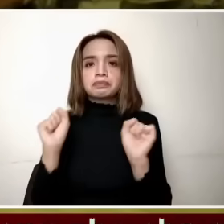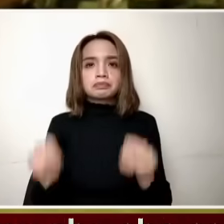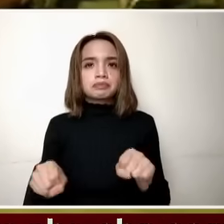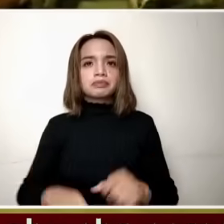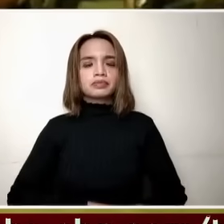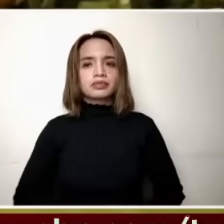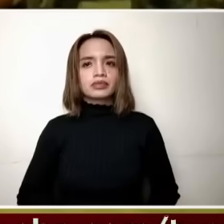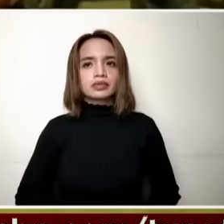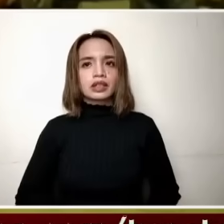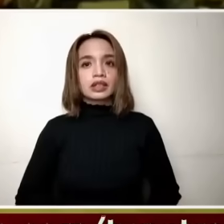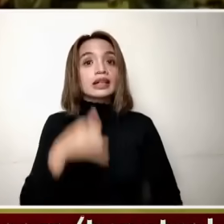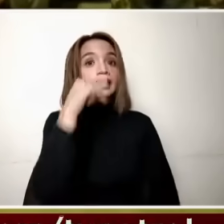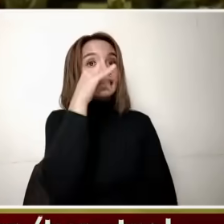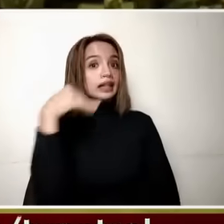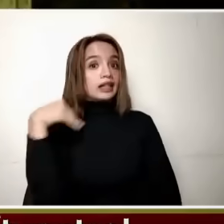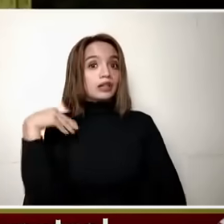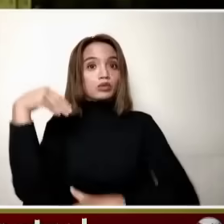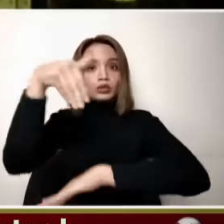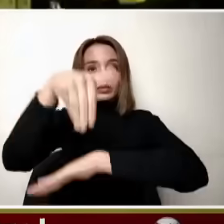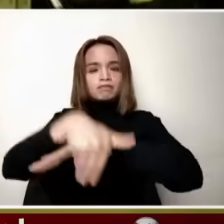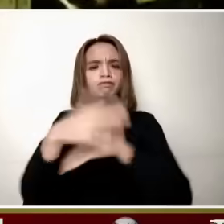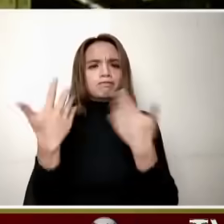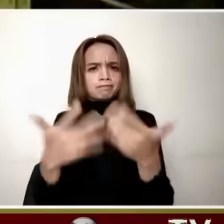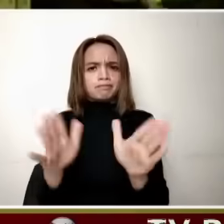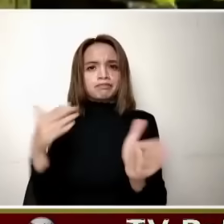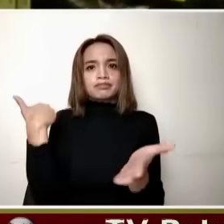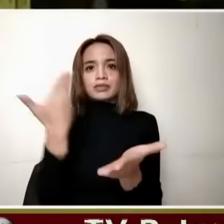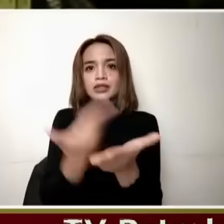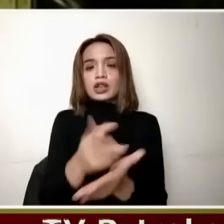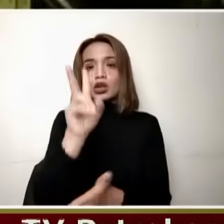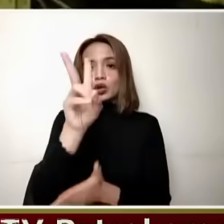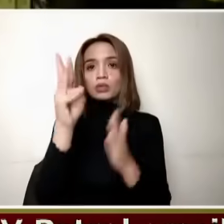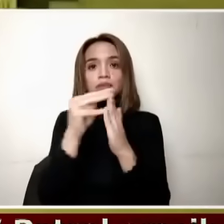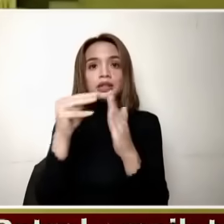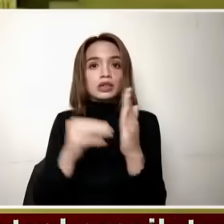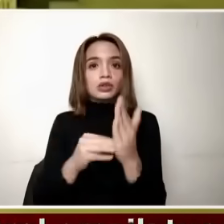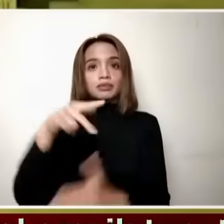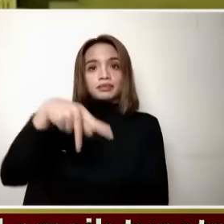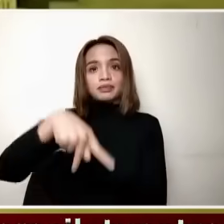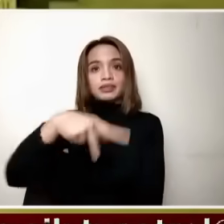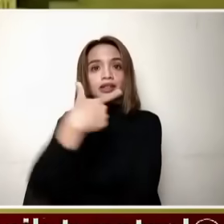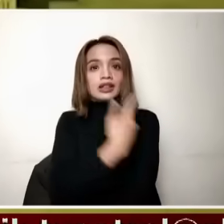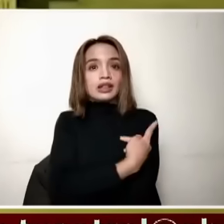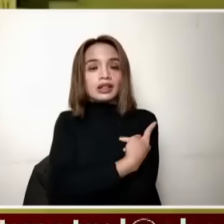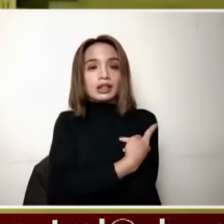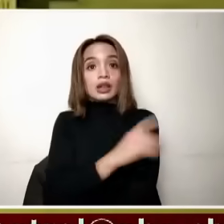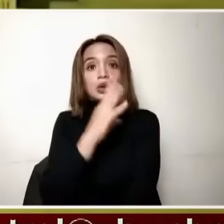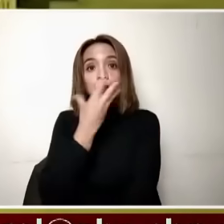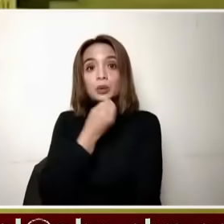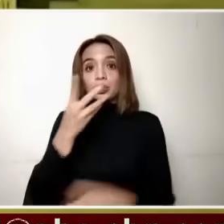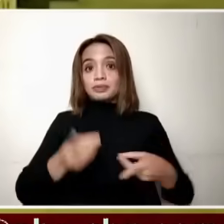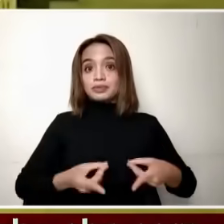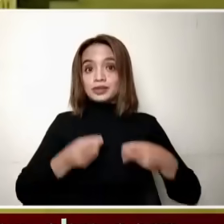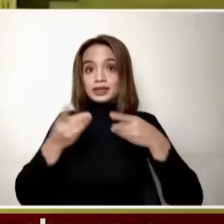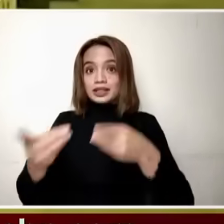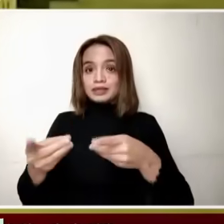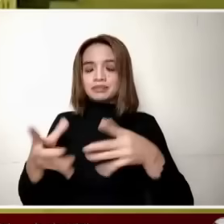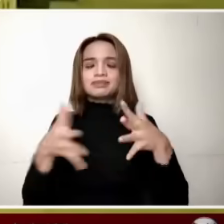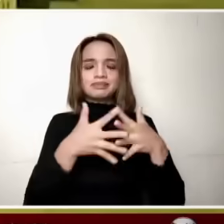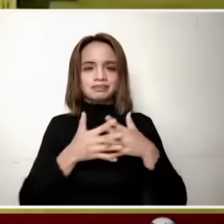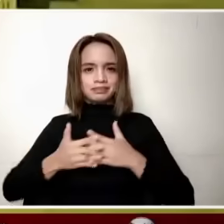dumating sa bansa ang higit 2 milyong doses pa ng Pfizer COVID vaccine na donasyon ng Estados Unidos. Vivian